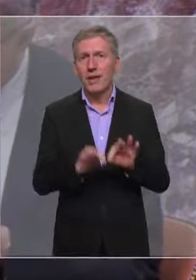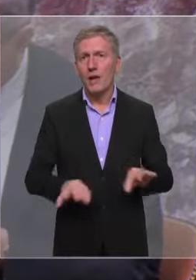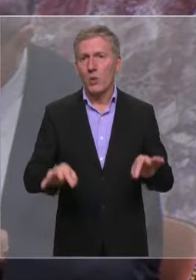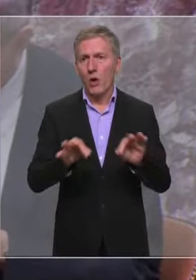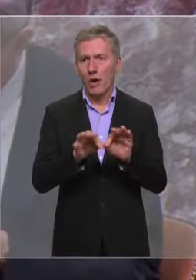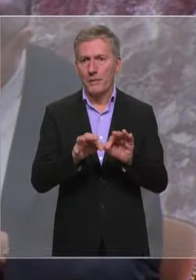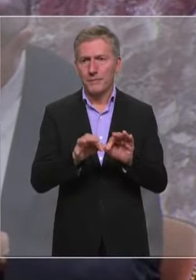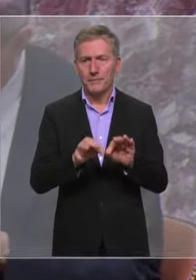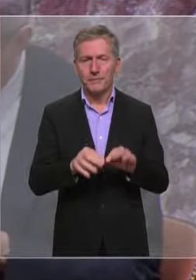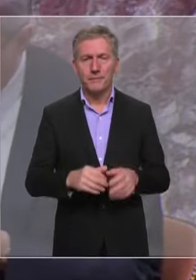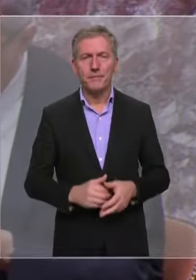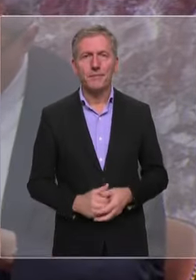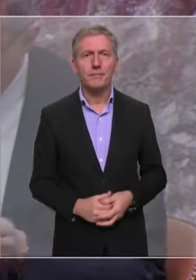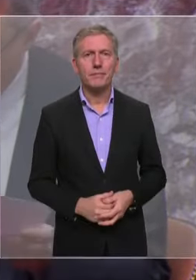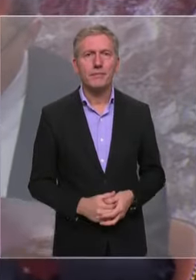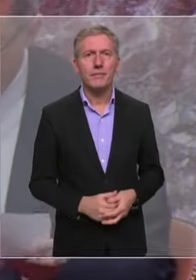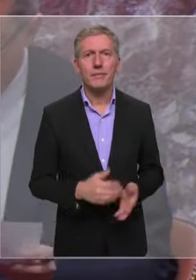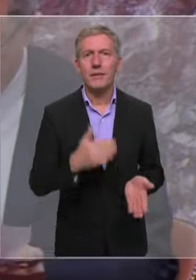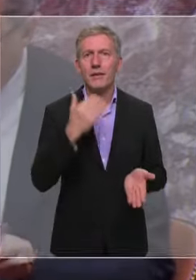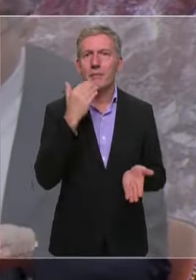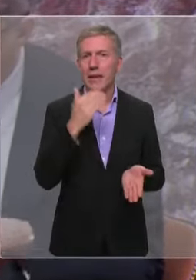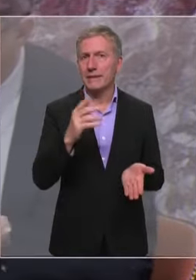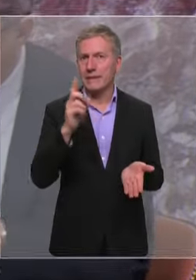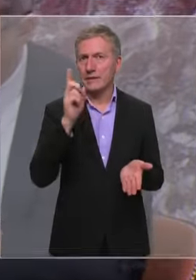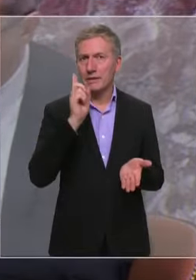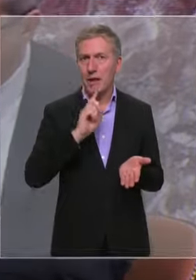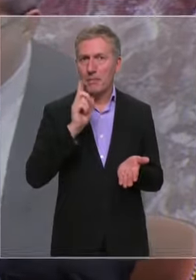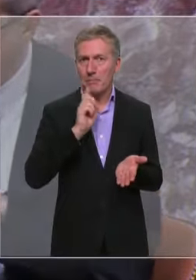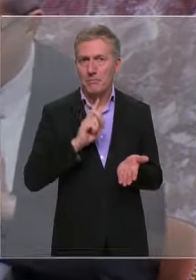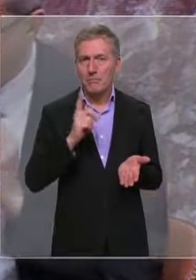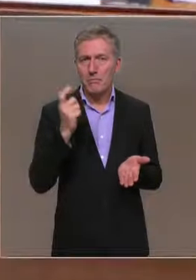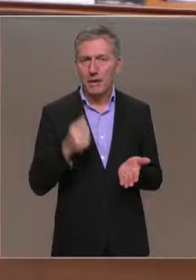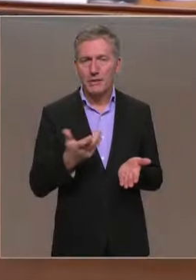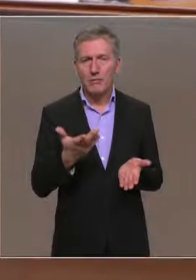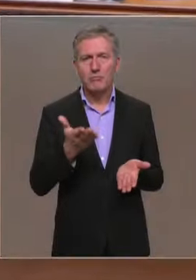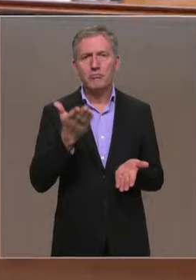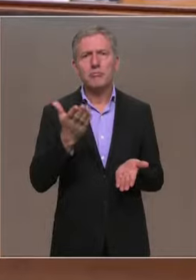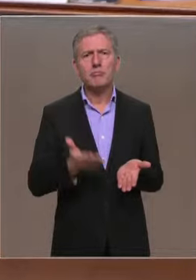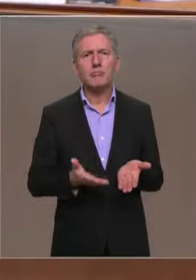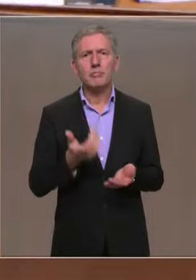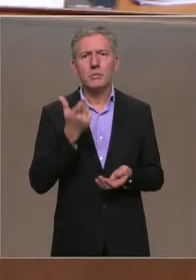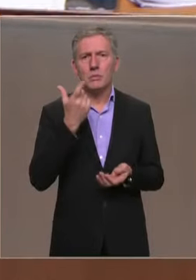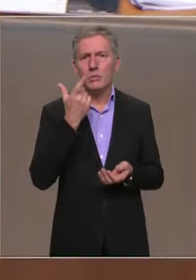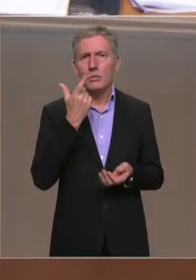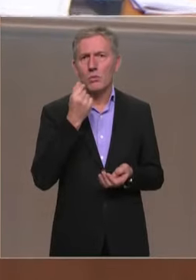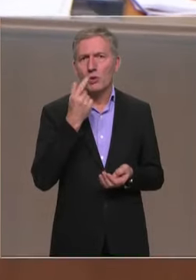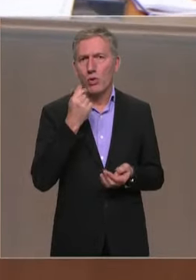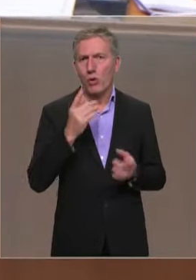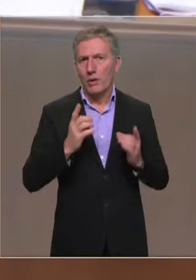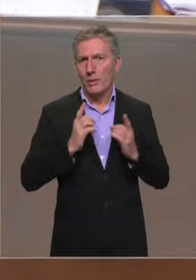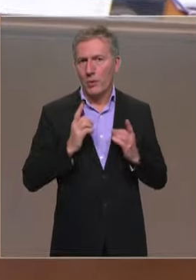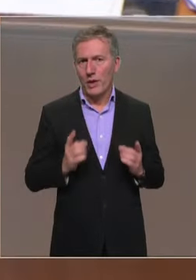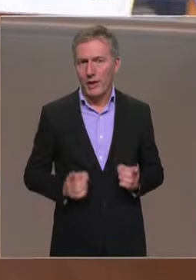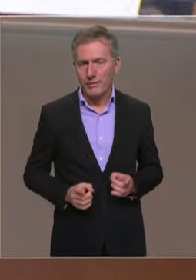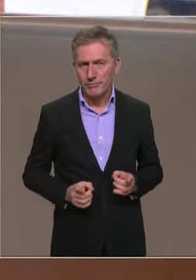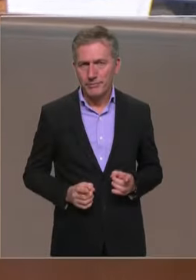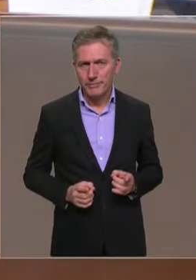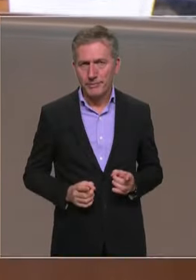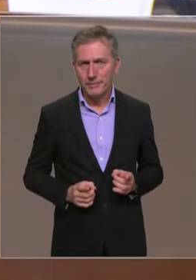Merci, Madame la Présidente. Monsieur le député Vignal.